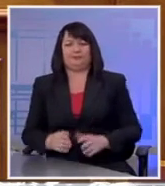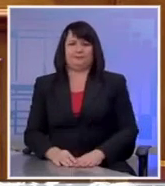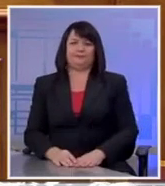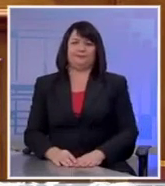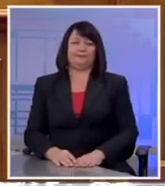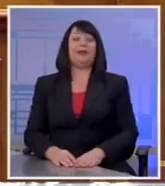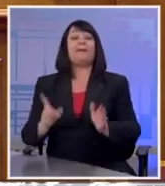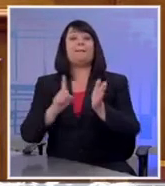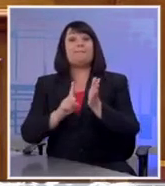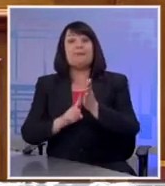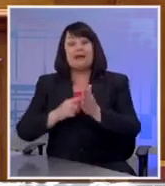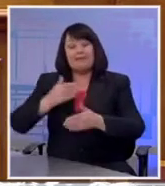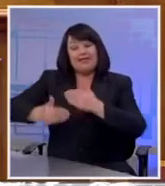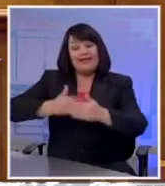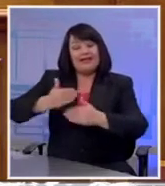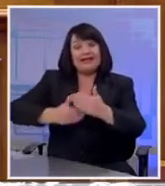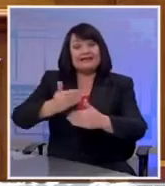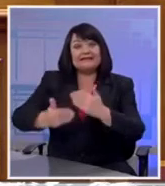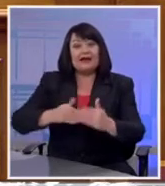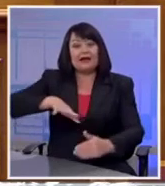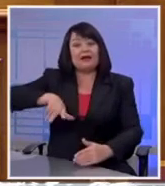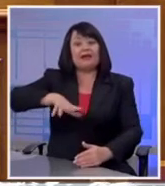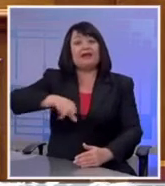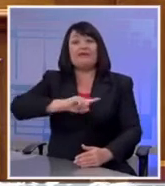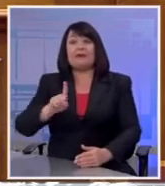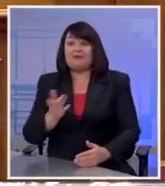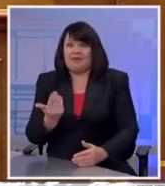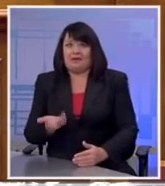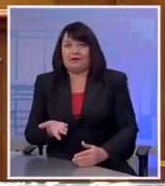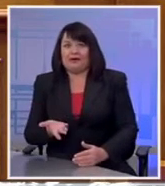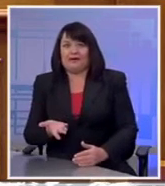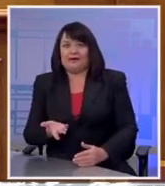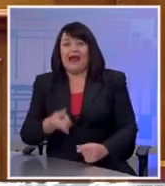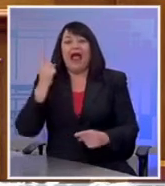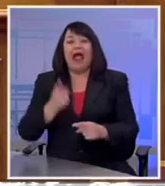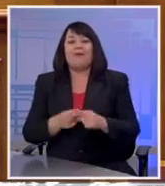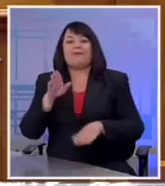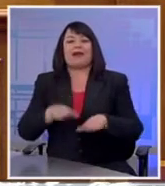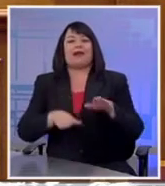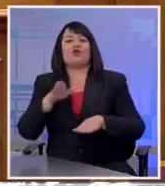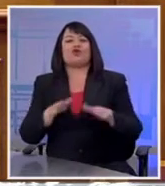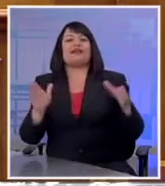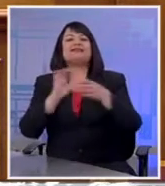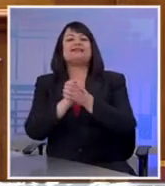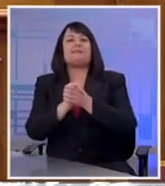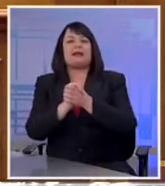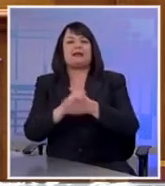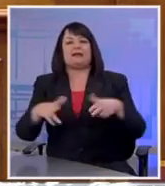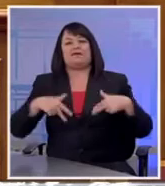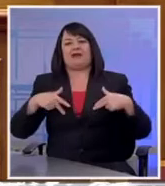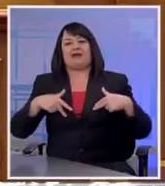Στη διαδικασία να μην κλέβει κανείς δεν έχουμε. Και η μόνη διαδικασία είναι η απλή αναλογική και οι συμμαχικές κυβερνήσεις.